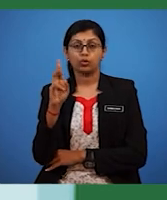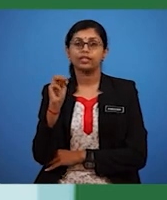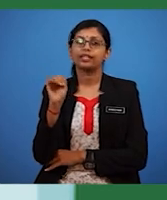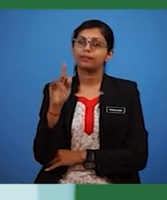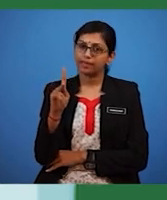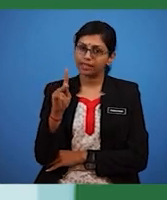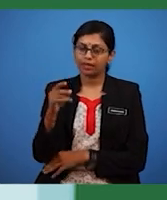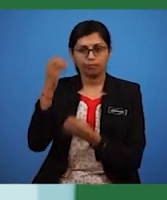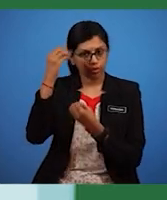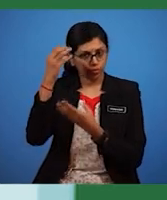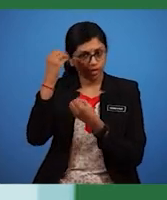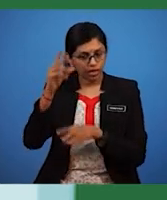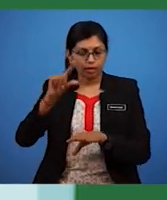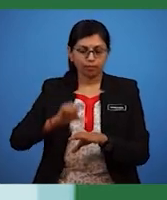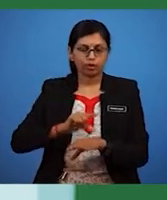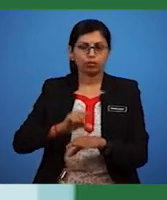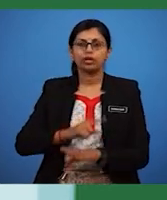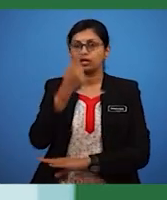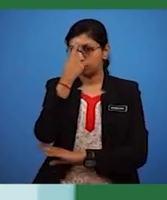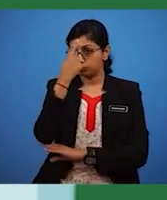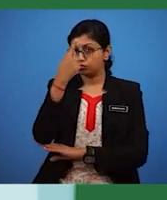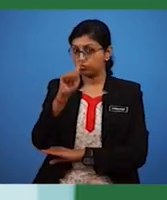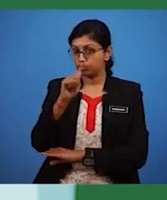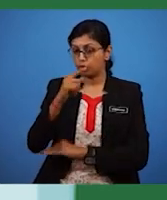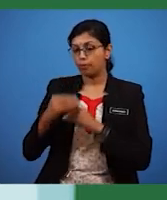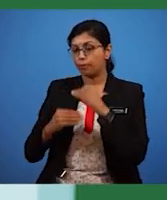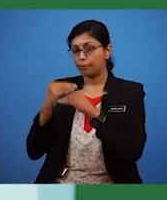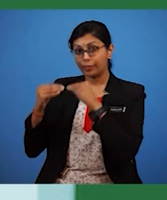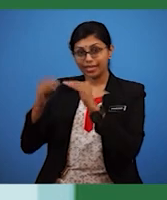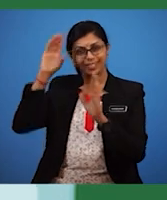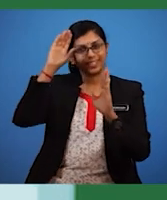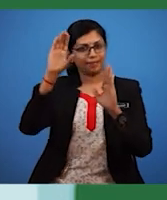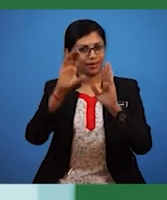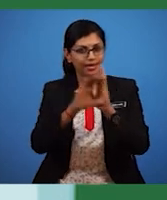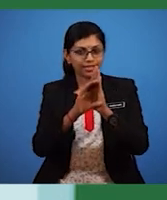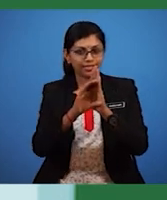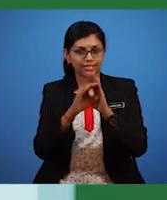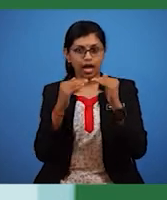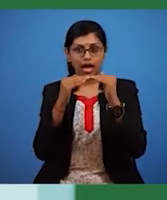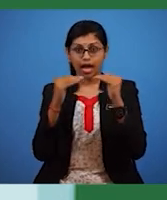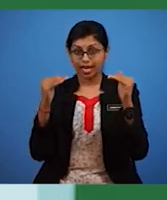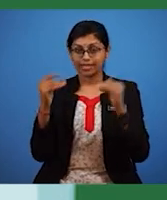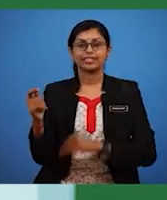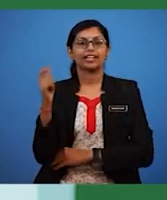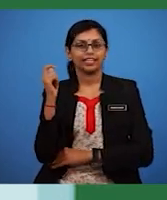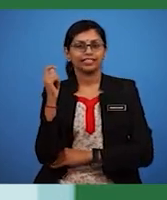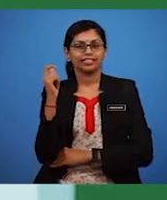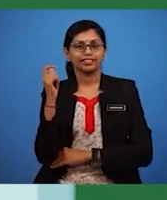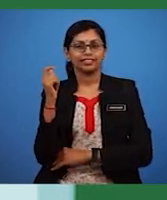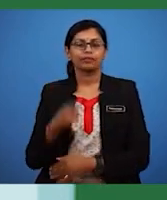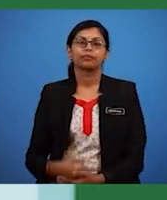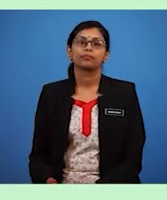ini berguna untuk kita membina gambar rajah aras tenaga.